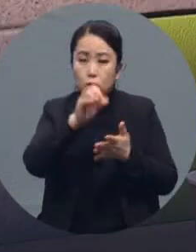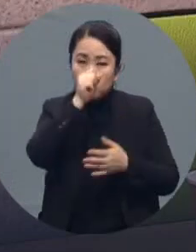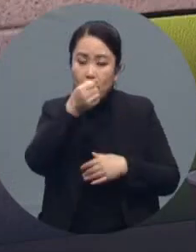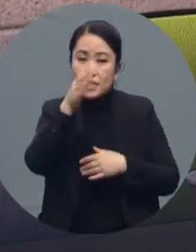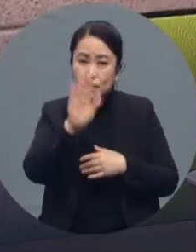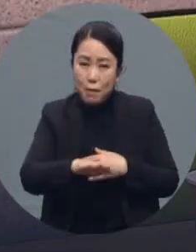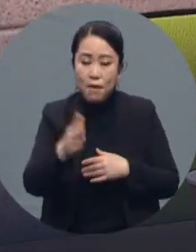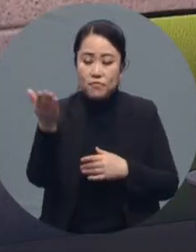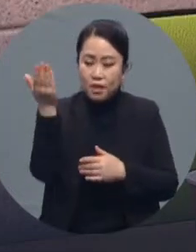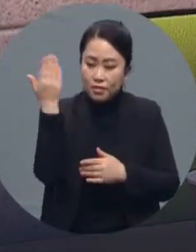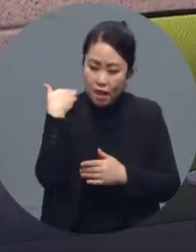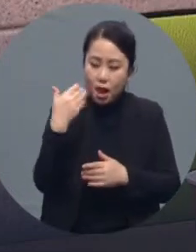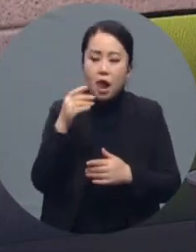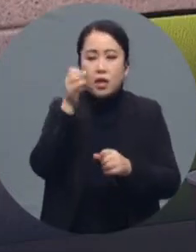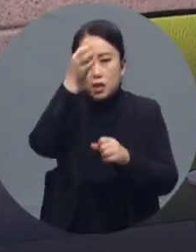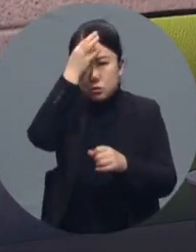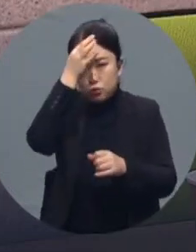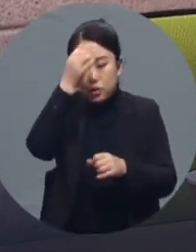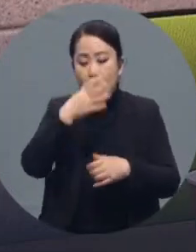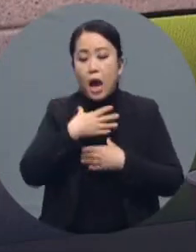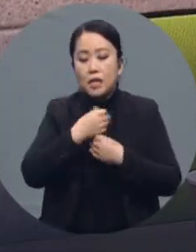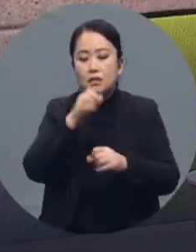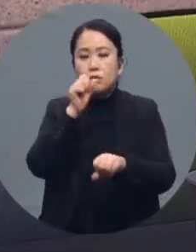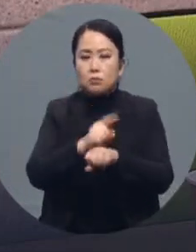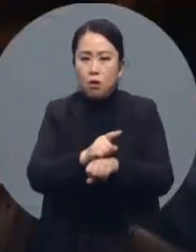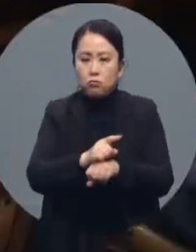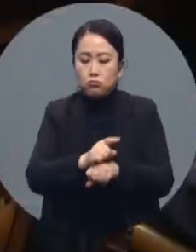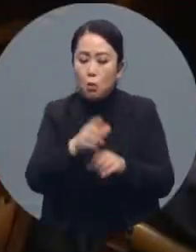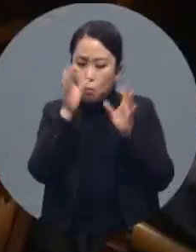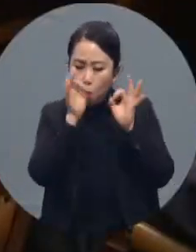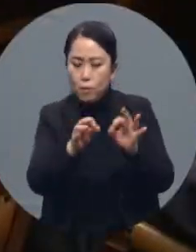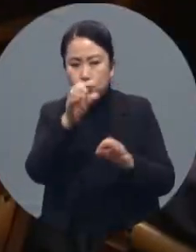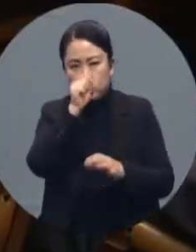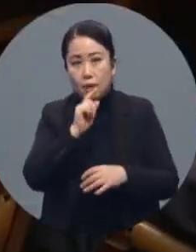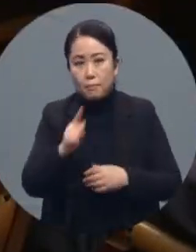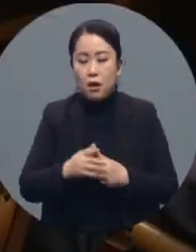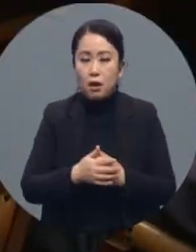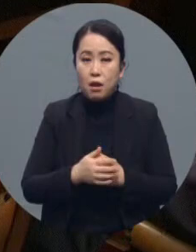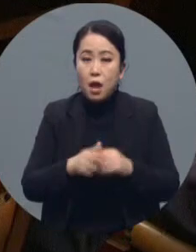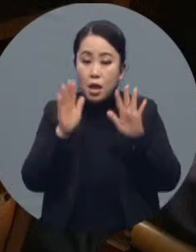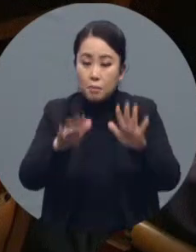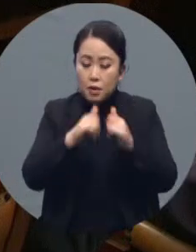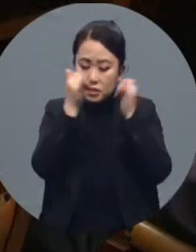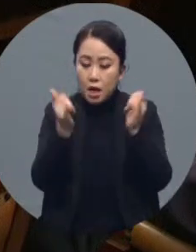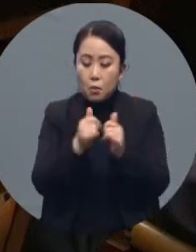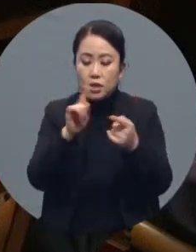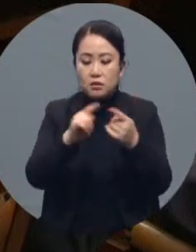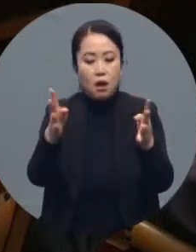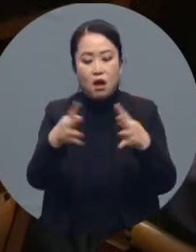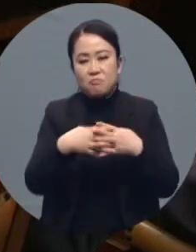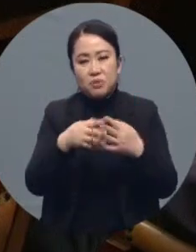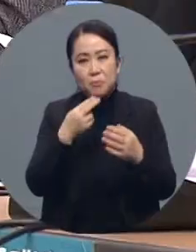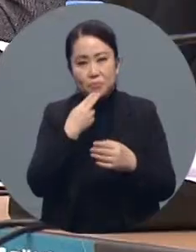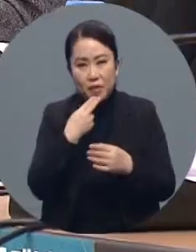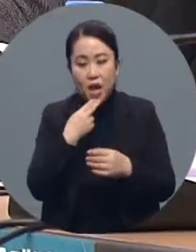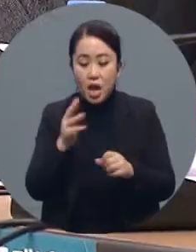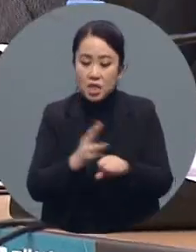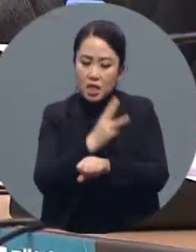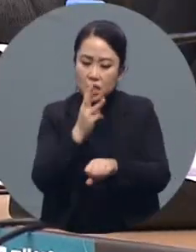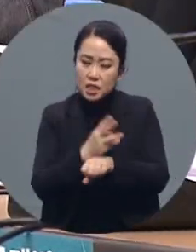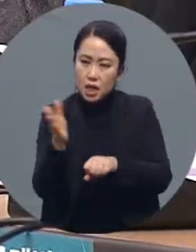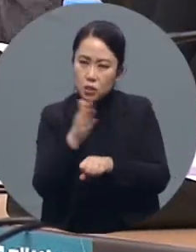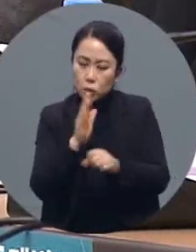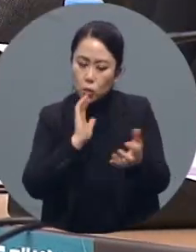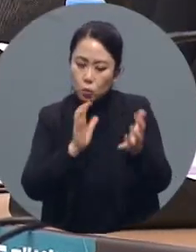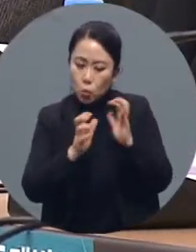사실은 과거 기술이 더 안전성 측면에서는 좋습니다. 이번에도 사회적 합의는 없었습니다. 3시간가량